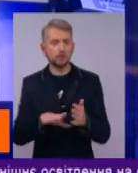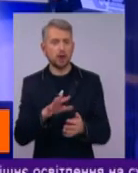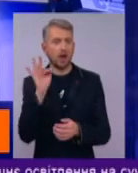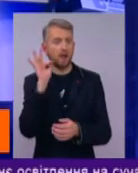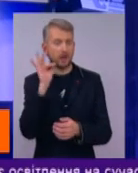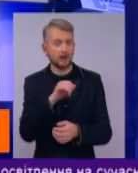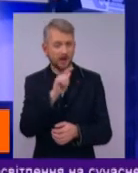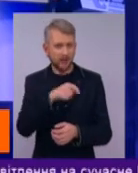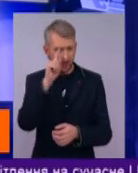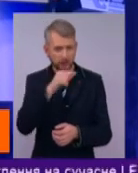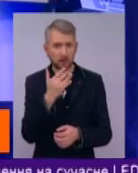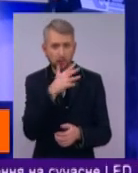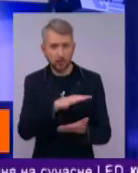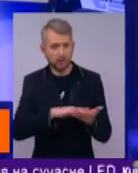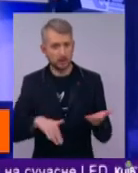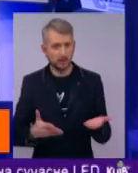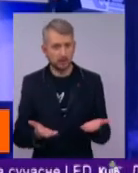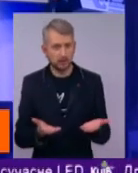вы знаете, сколько длилась? С